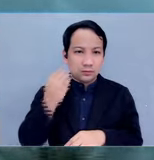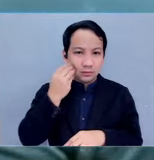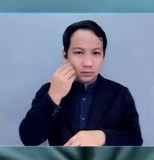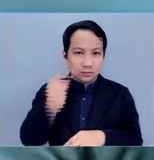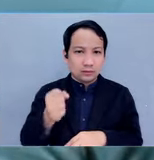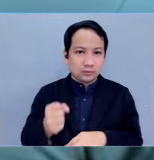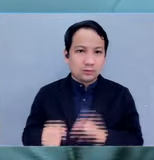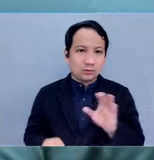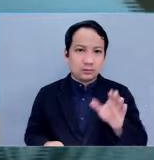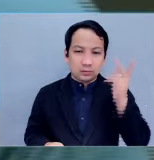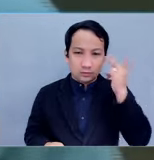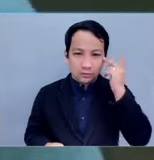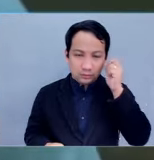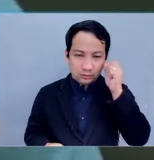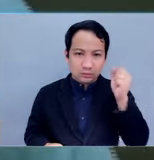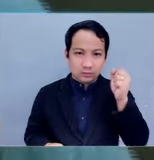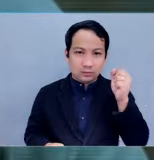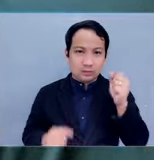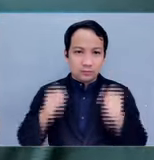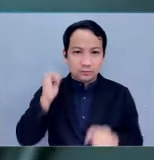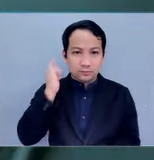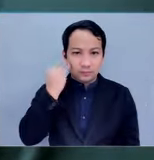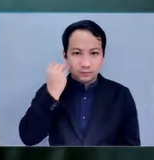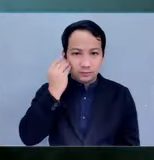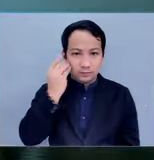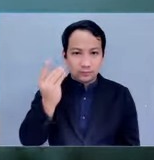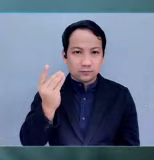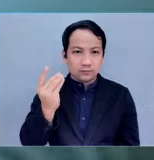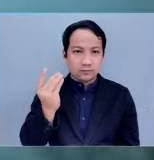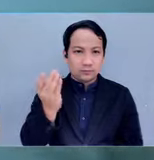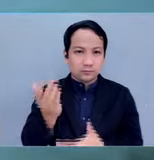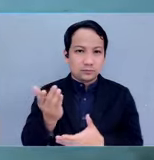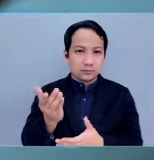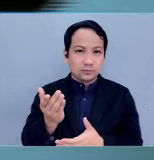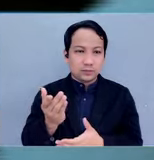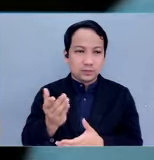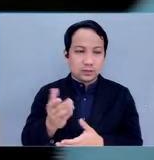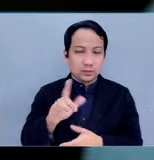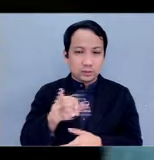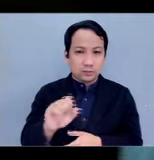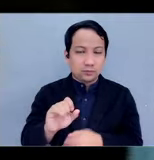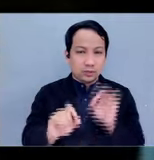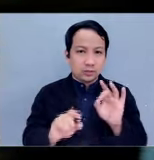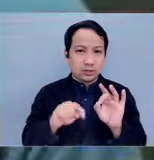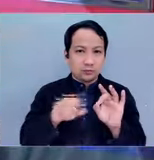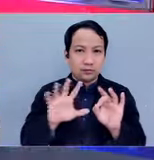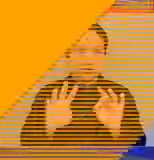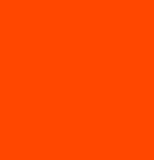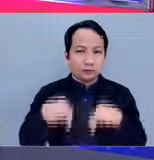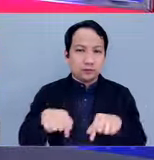Kyla Estrada at JM De Guzman. Abangan ang Linlang tuwing 8:45 ng gabi sa TV5.